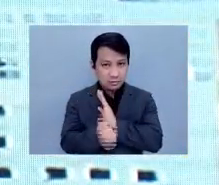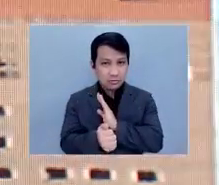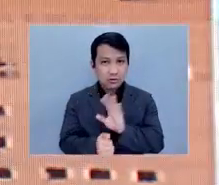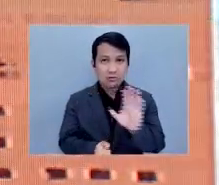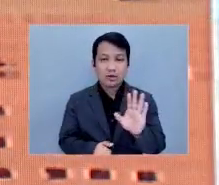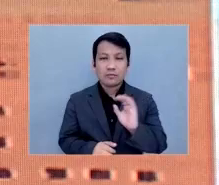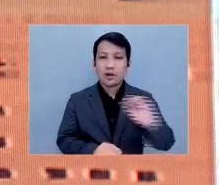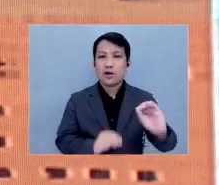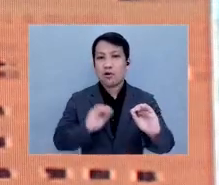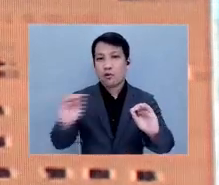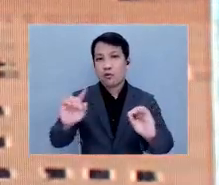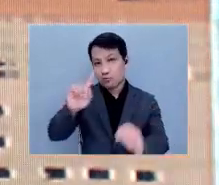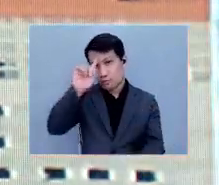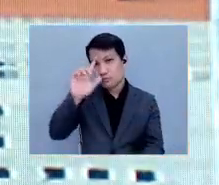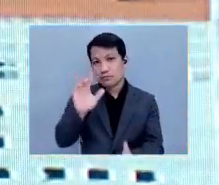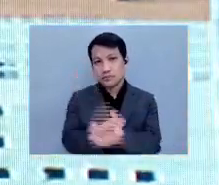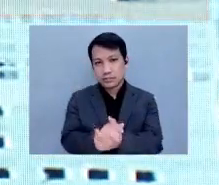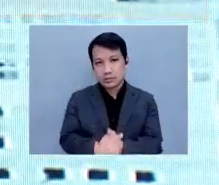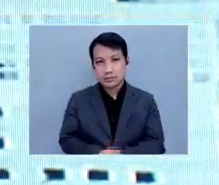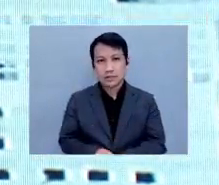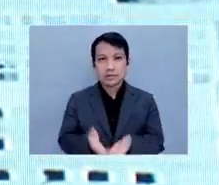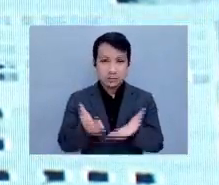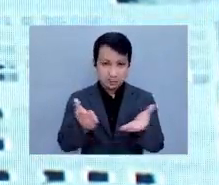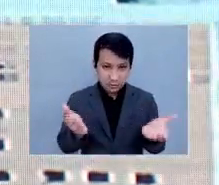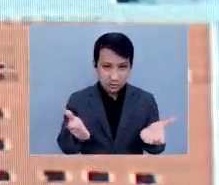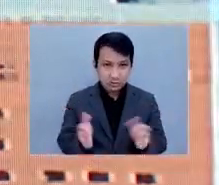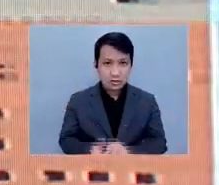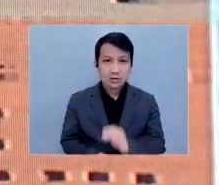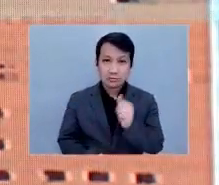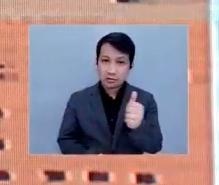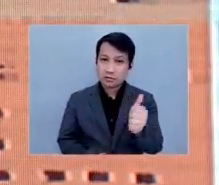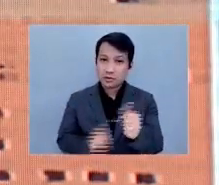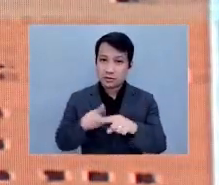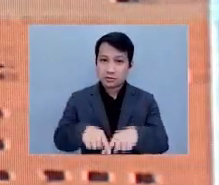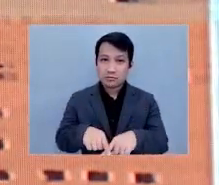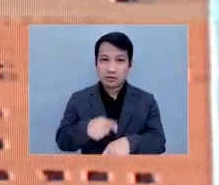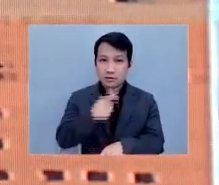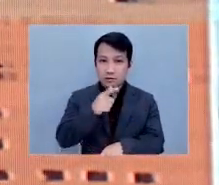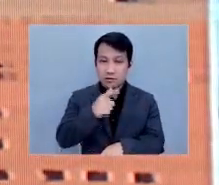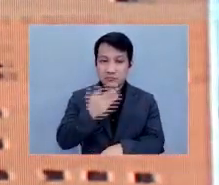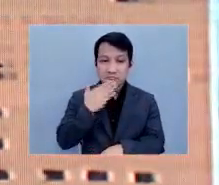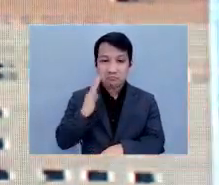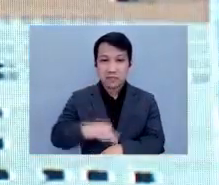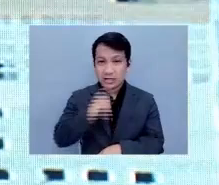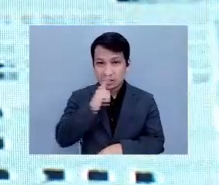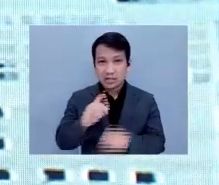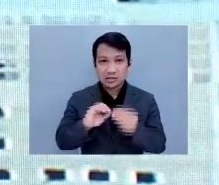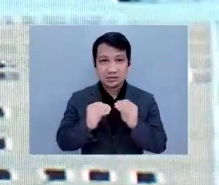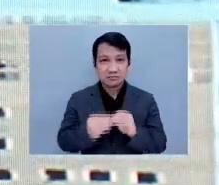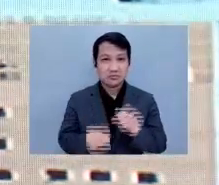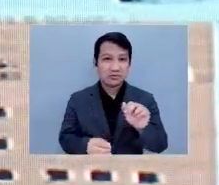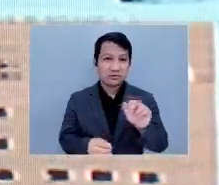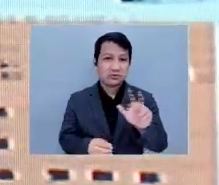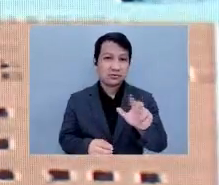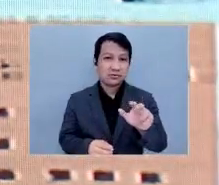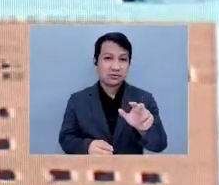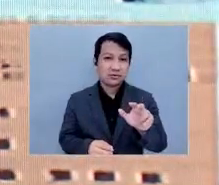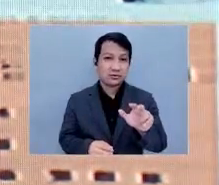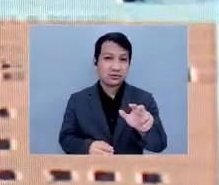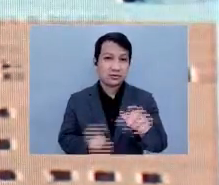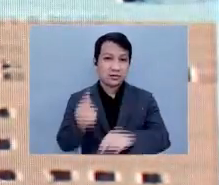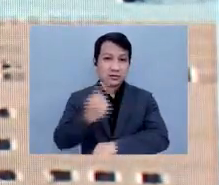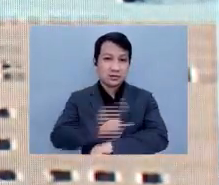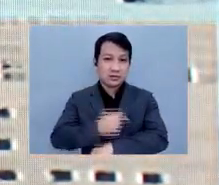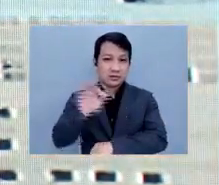kanya-kanyang paniniwala na lang din yan. Nasa inyo kung malas ba talaga ang numerong 13 na pumapatak sa araw ng